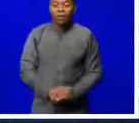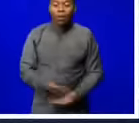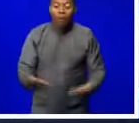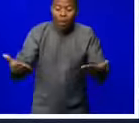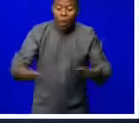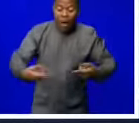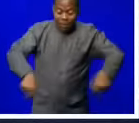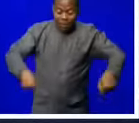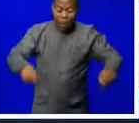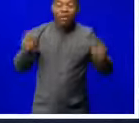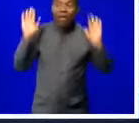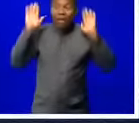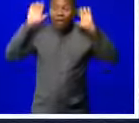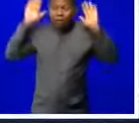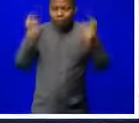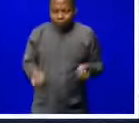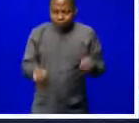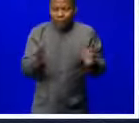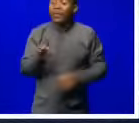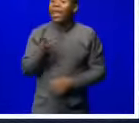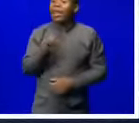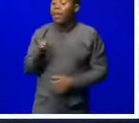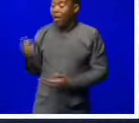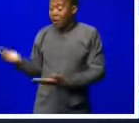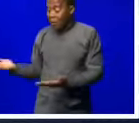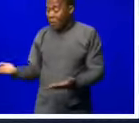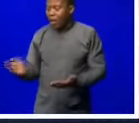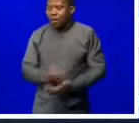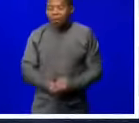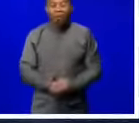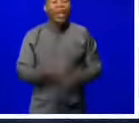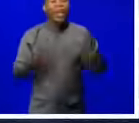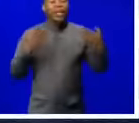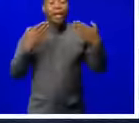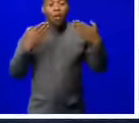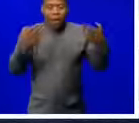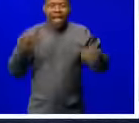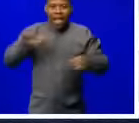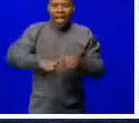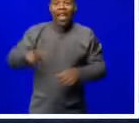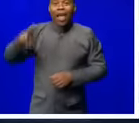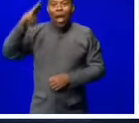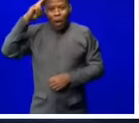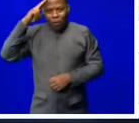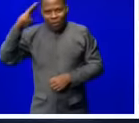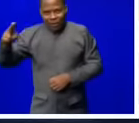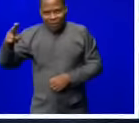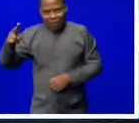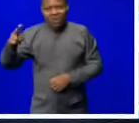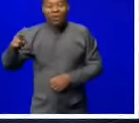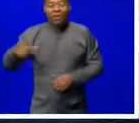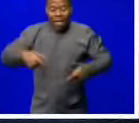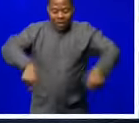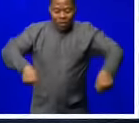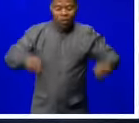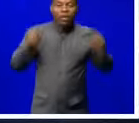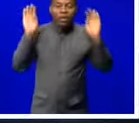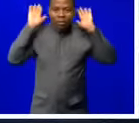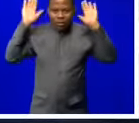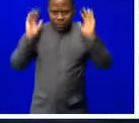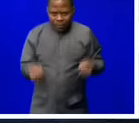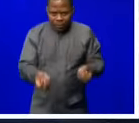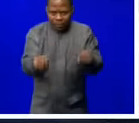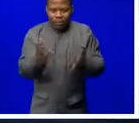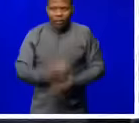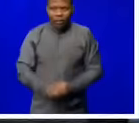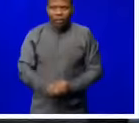Masatla mahle sesingena kodwa imidlalo sibuya na Elinda Master yethu Lutheleni. Sesibonga mamthiyane siphindze sivusele na umbukelo weSwatini TV namhla ebusuku sivele